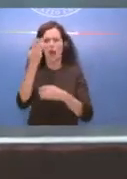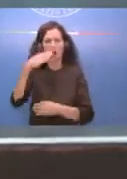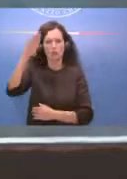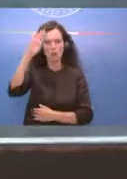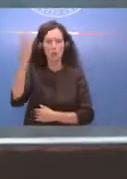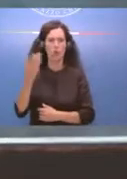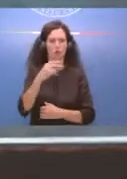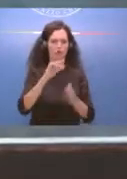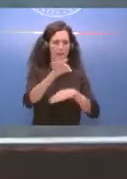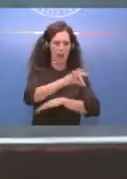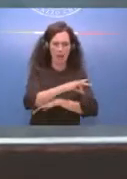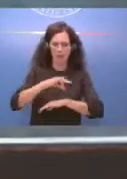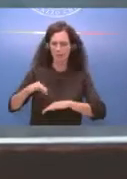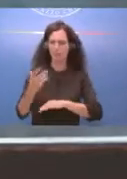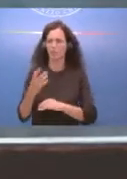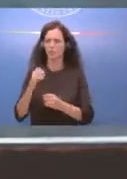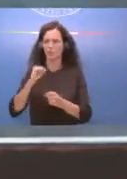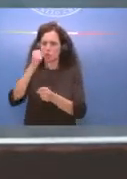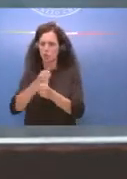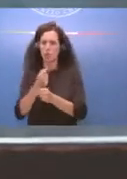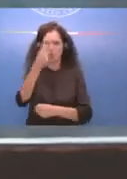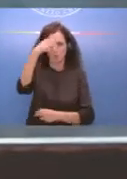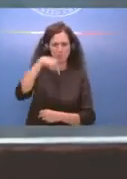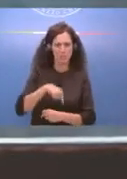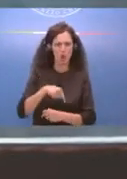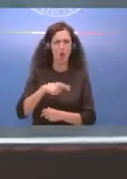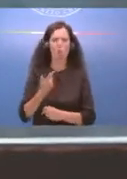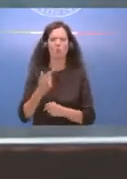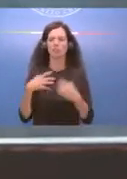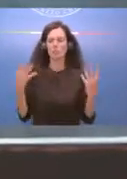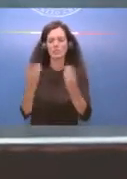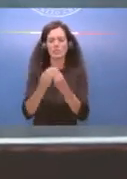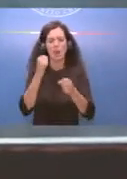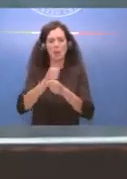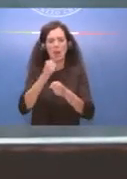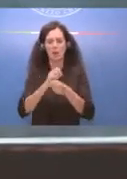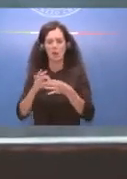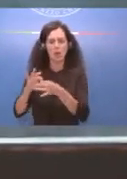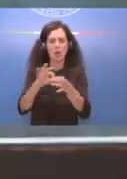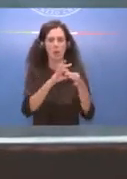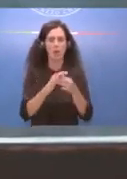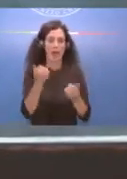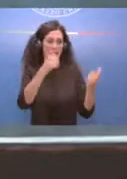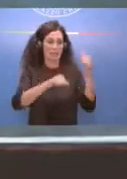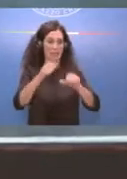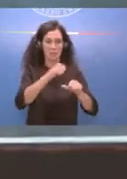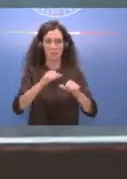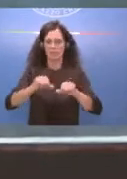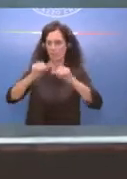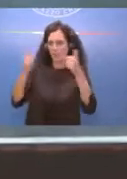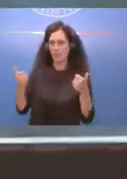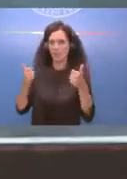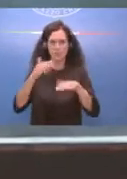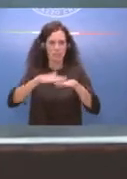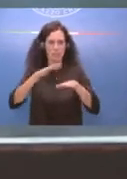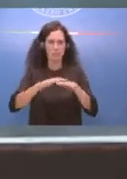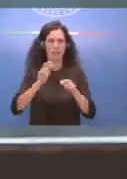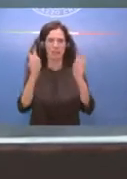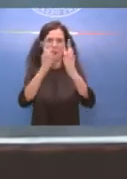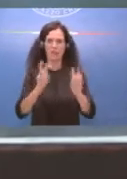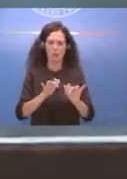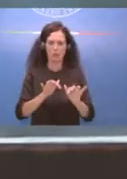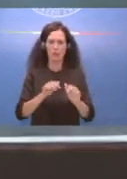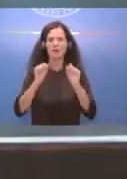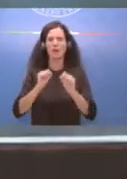giuristi i neuroscienziati psicologi lavorino fianco a fianco con chimici fisici esperti informatici per arrivare alla definizione